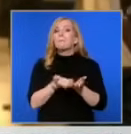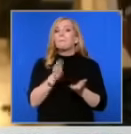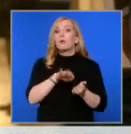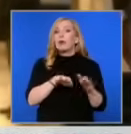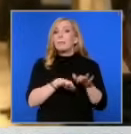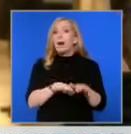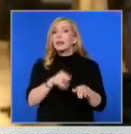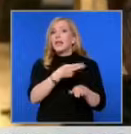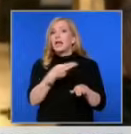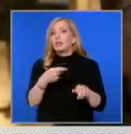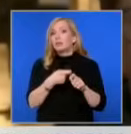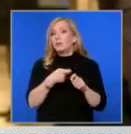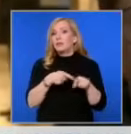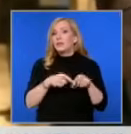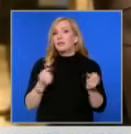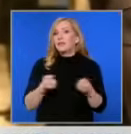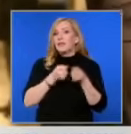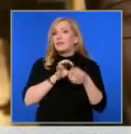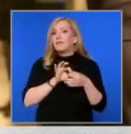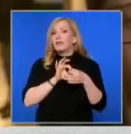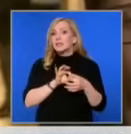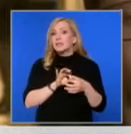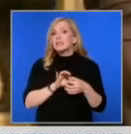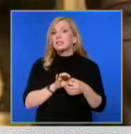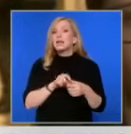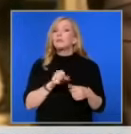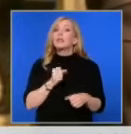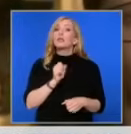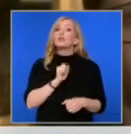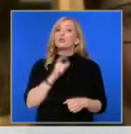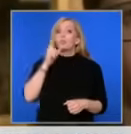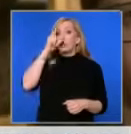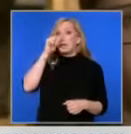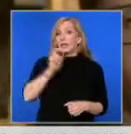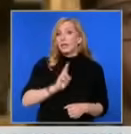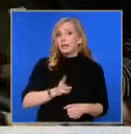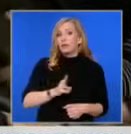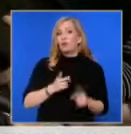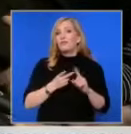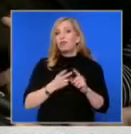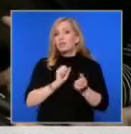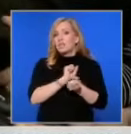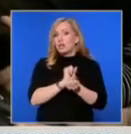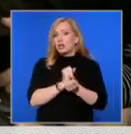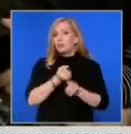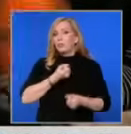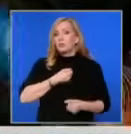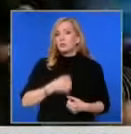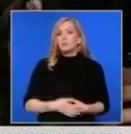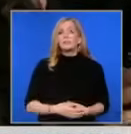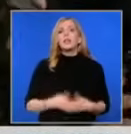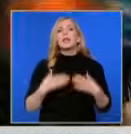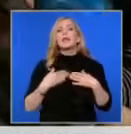които осъществяват такива дейности, свързани с дейността на господин Кинов, който беше другия задържан по убийството. Господин главен секретар,